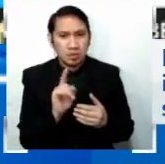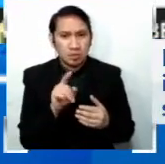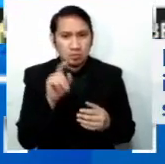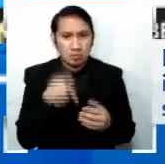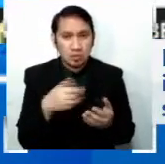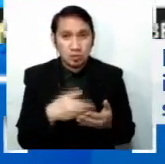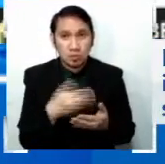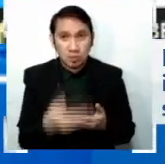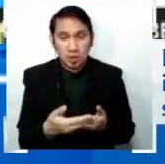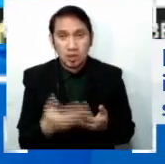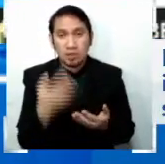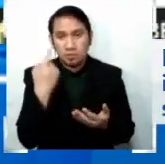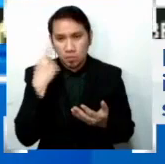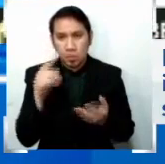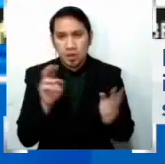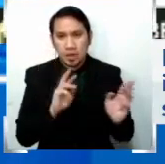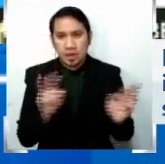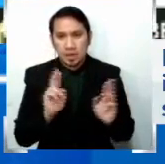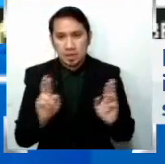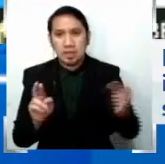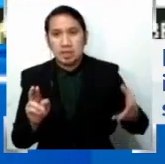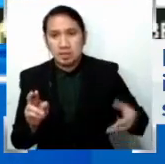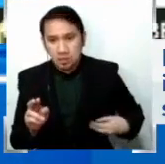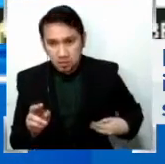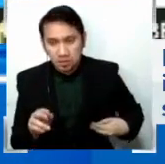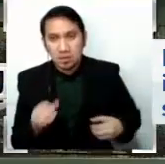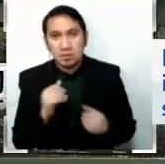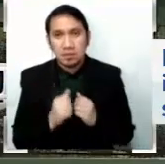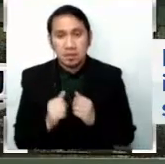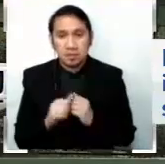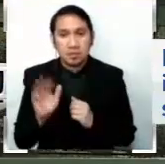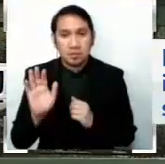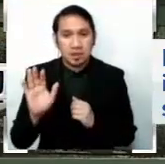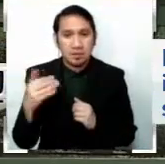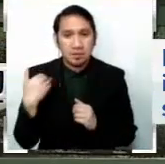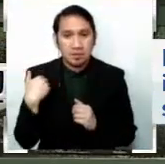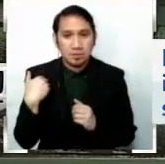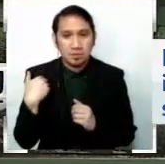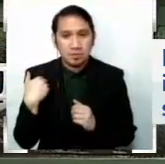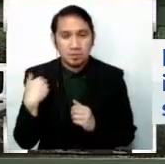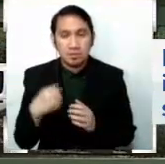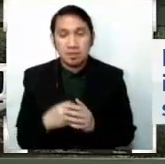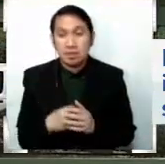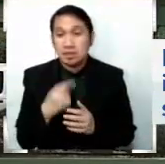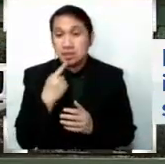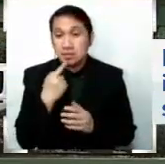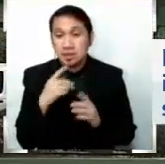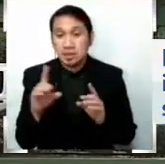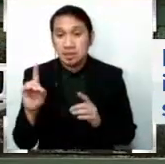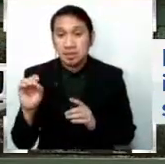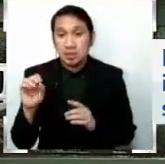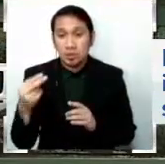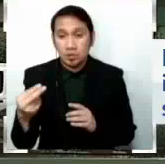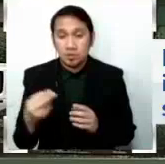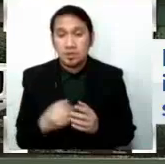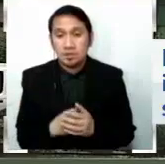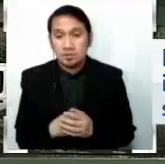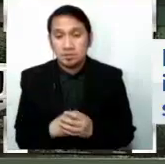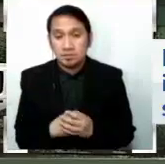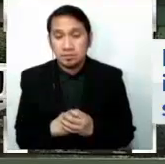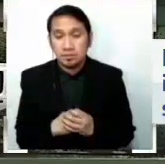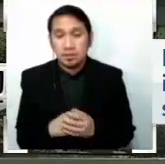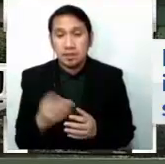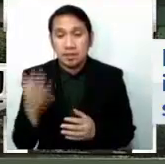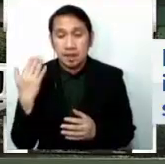para makapaghanda sila, para sila lang ang merong kapasidad. Ang sagot ng Department of Health at PSDBM dito noon pa,